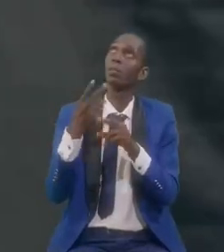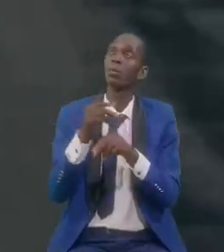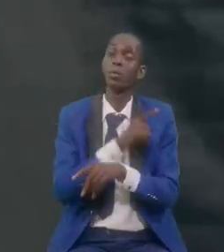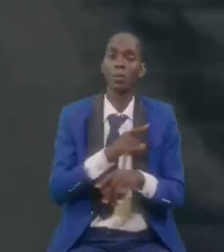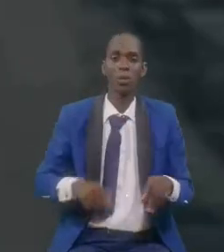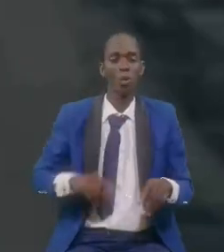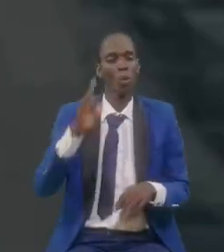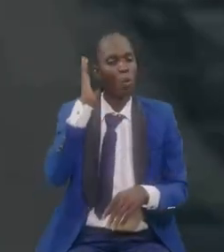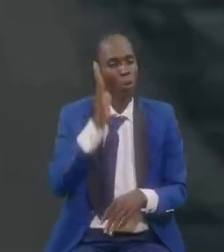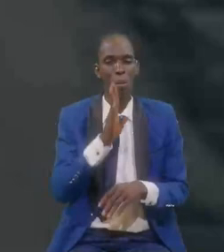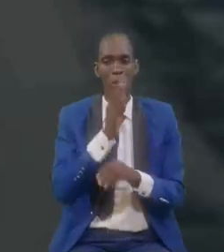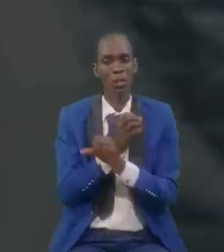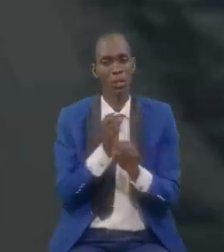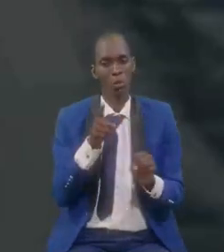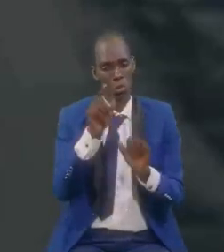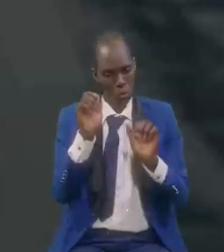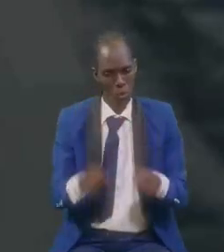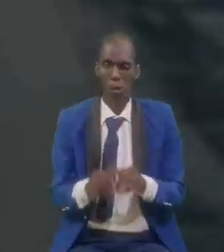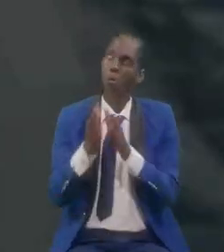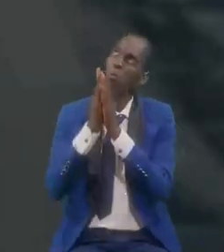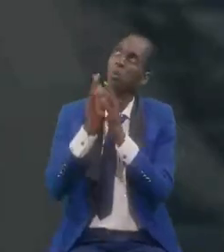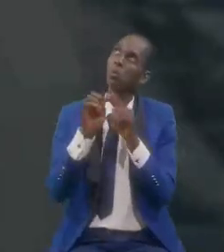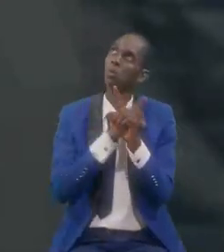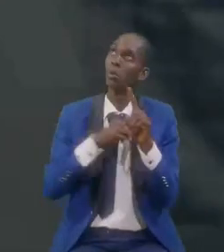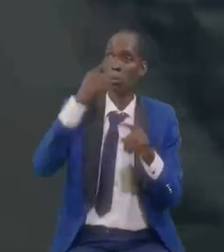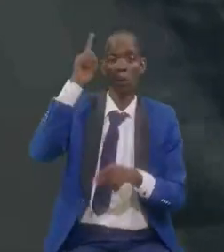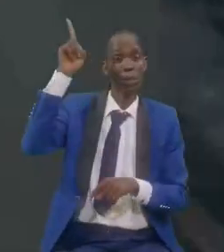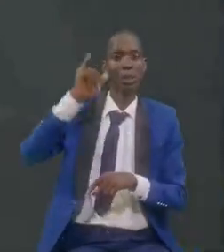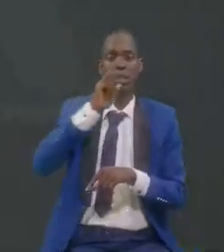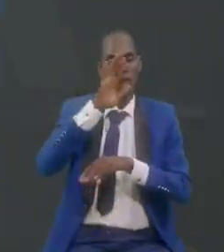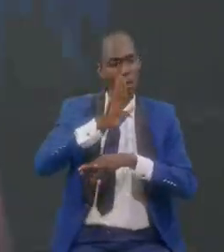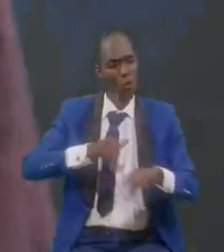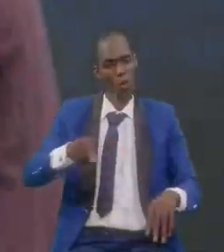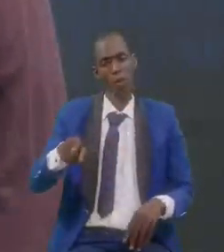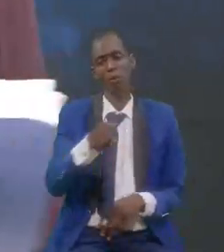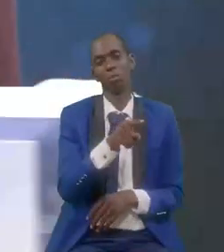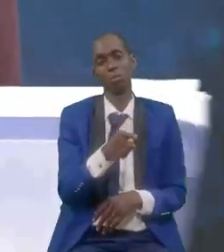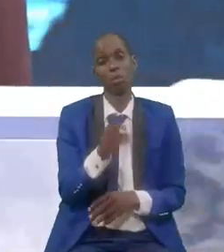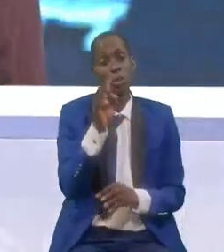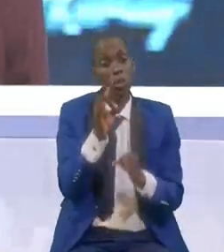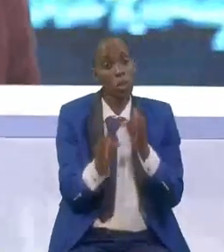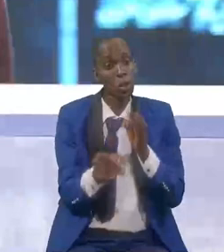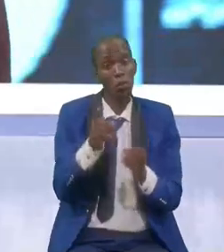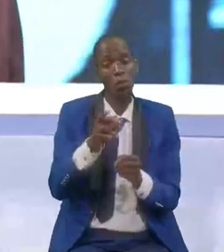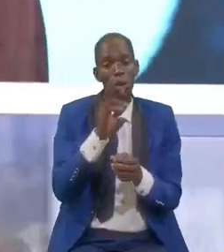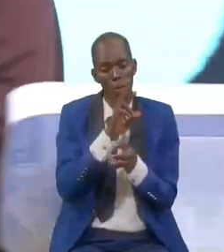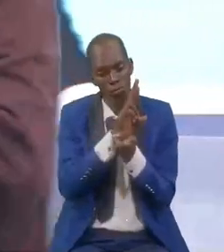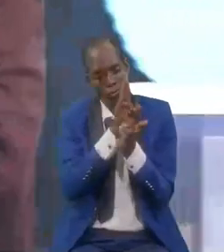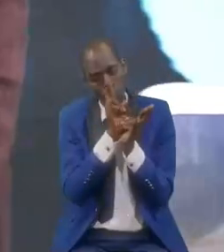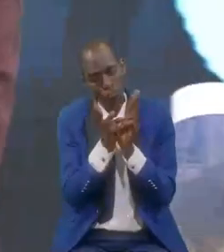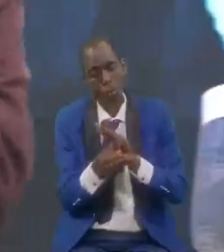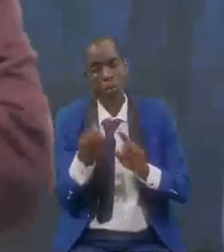sera sauvé. Tu peux invoquer aujourd'hui parce qu'il t'appelle maintenant. Et si tu te repens de tes